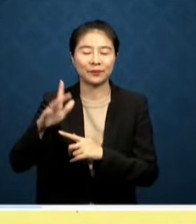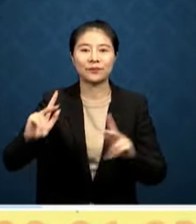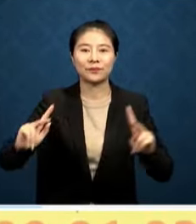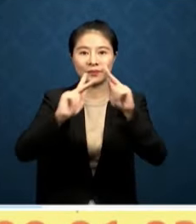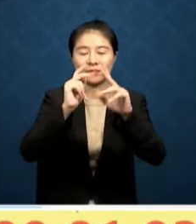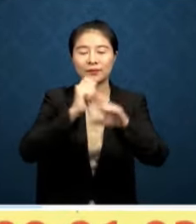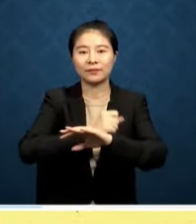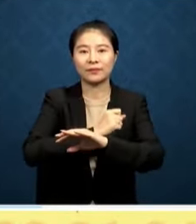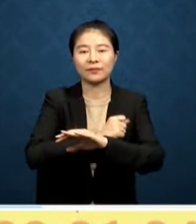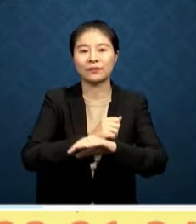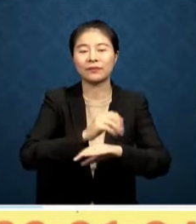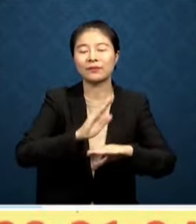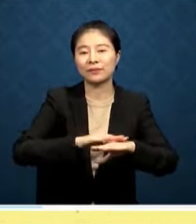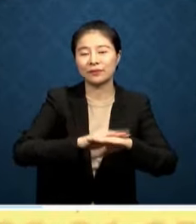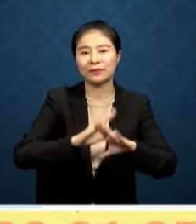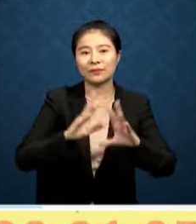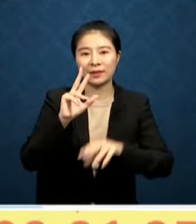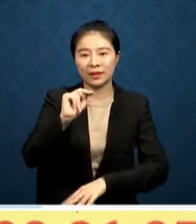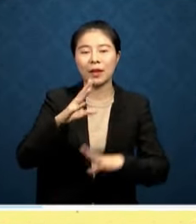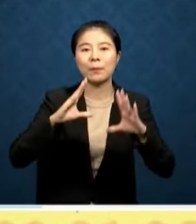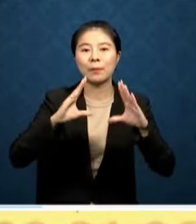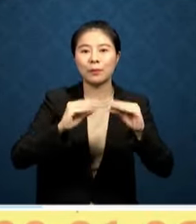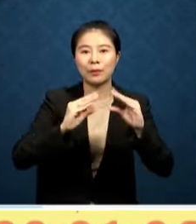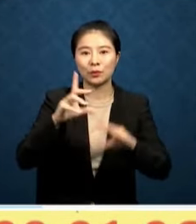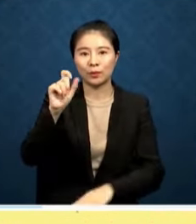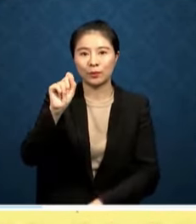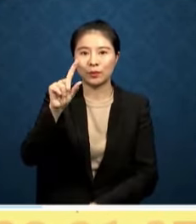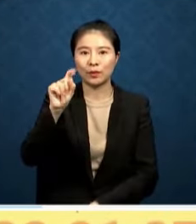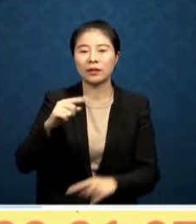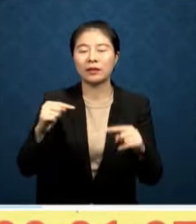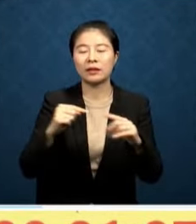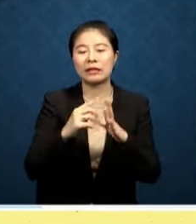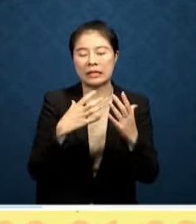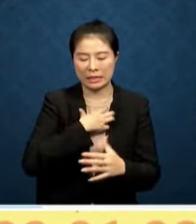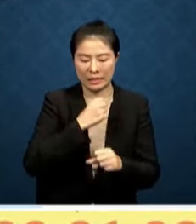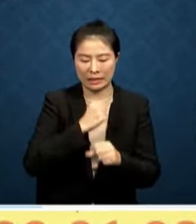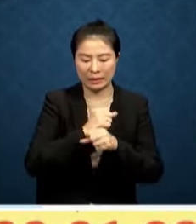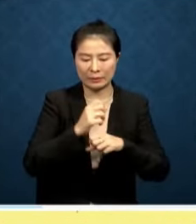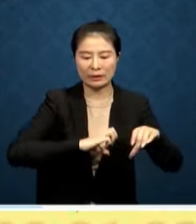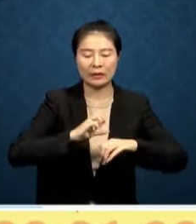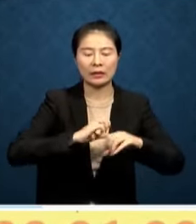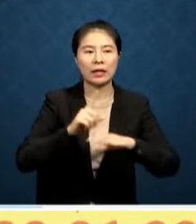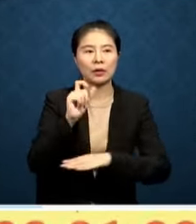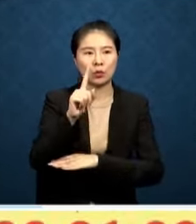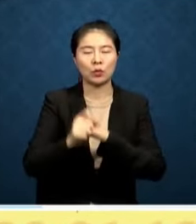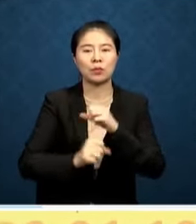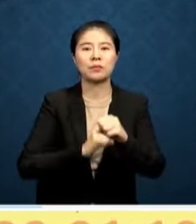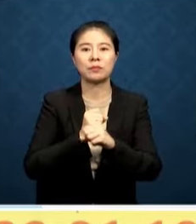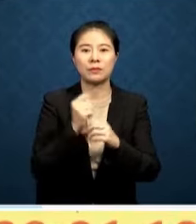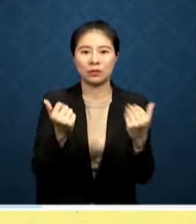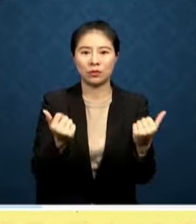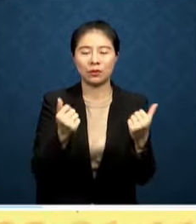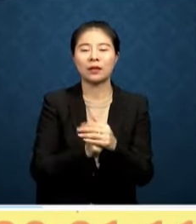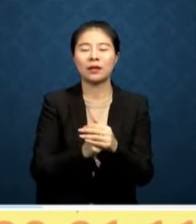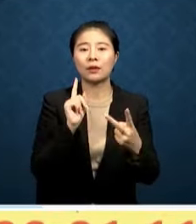มทั้ง3ฝ่ายให้ได้เร็วที่สุดก็พยายามให้ได้ในปีนี้นะครับให้ได้เต็มที่ส่วนในประเด็น